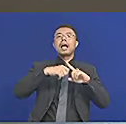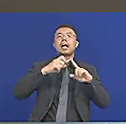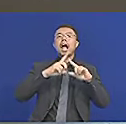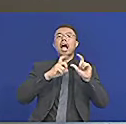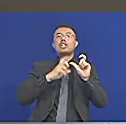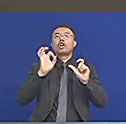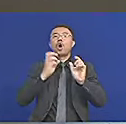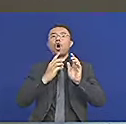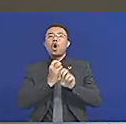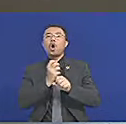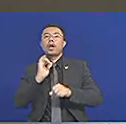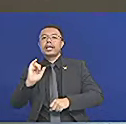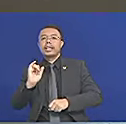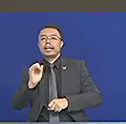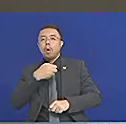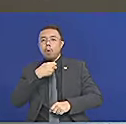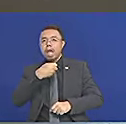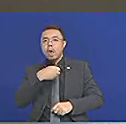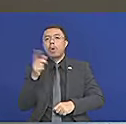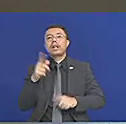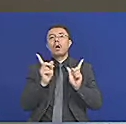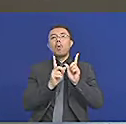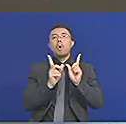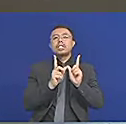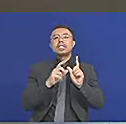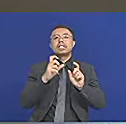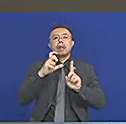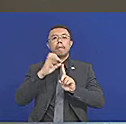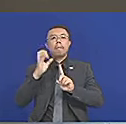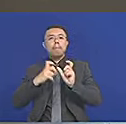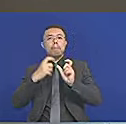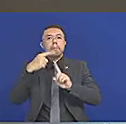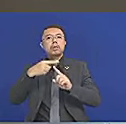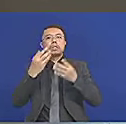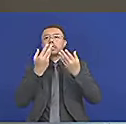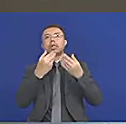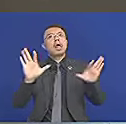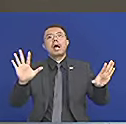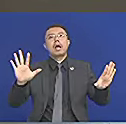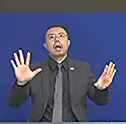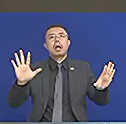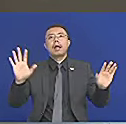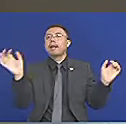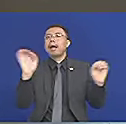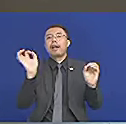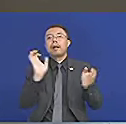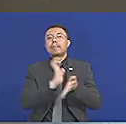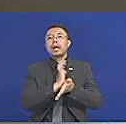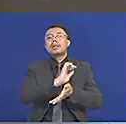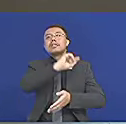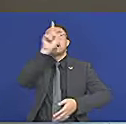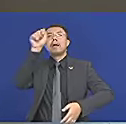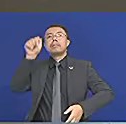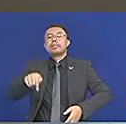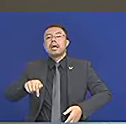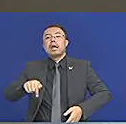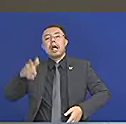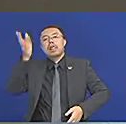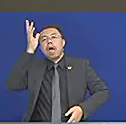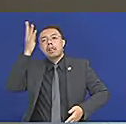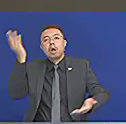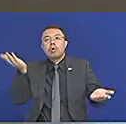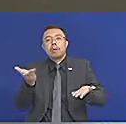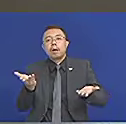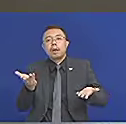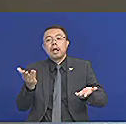kolumnis atau wartawan Washington Post, lenyap tidak berbekas sampai hari ini,